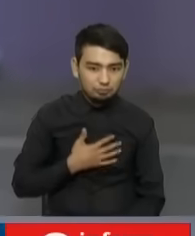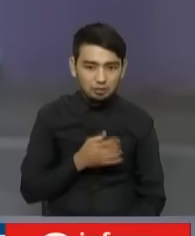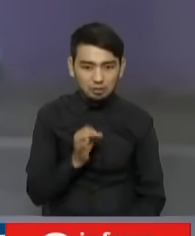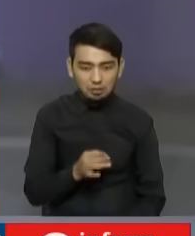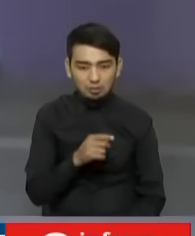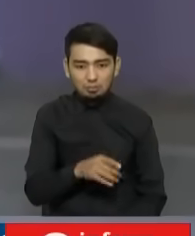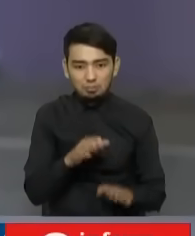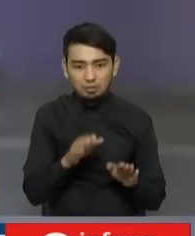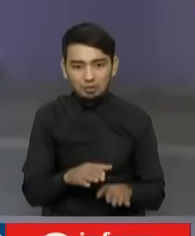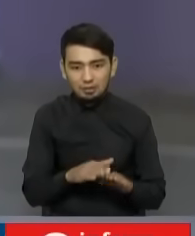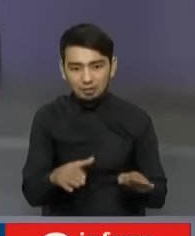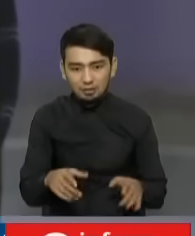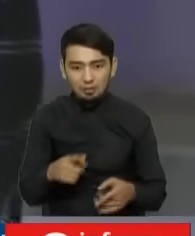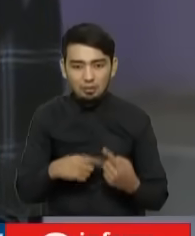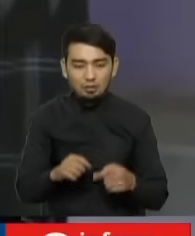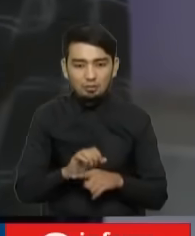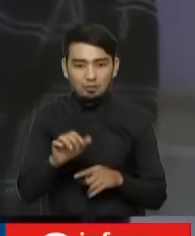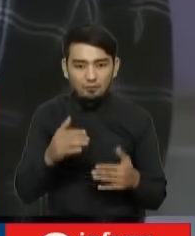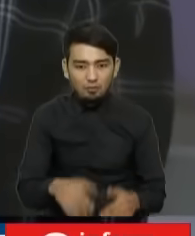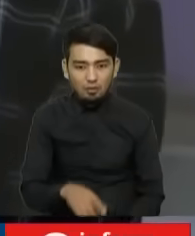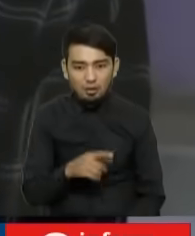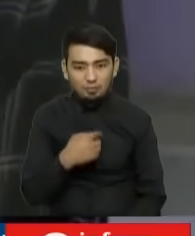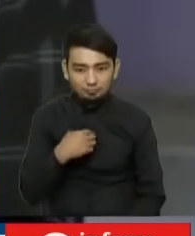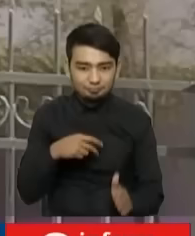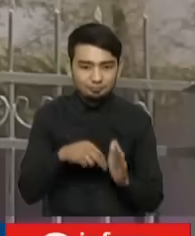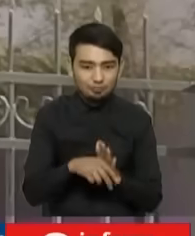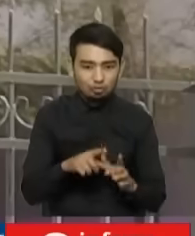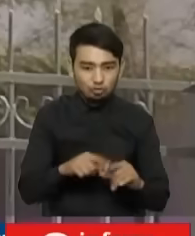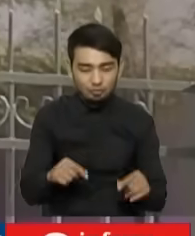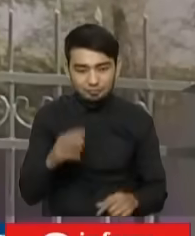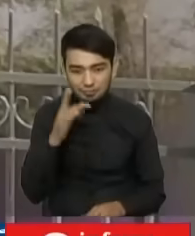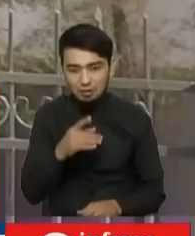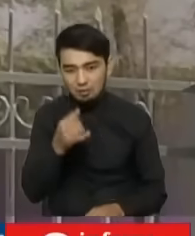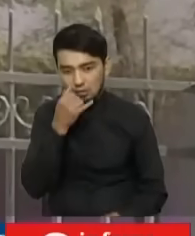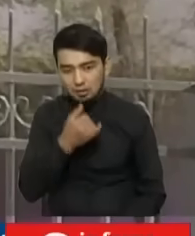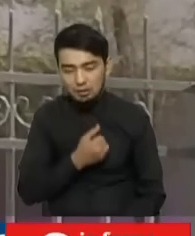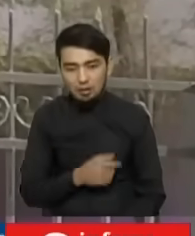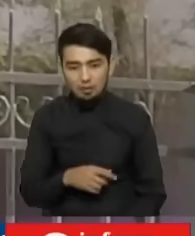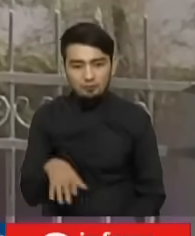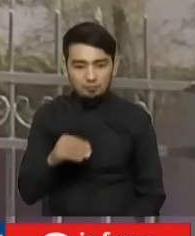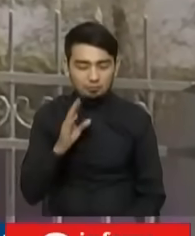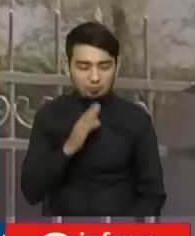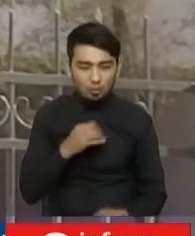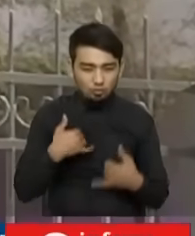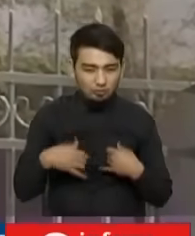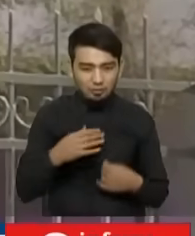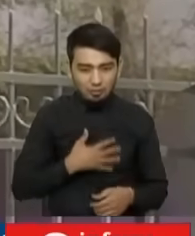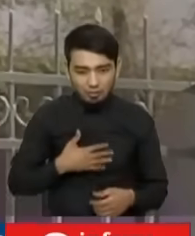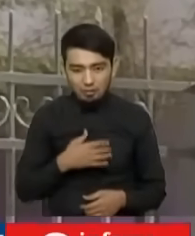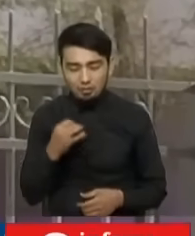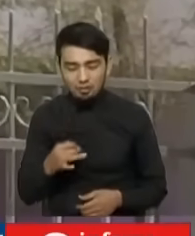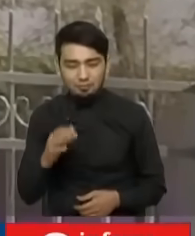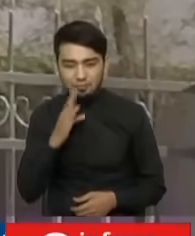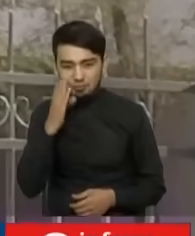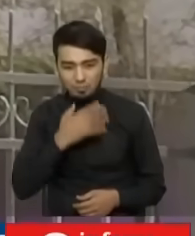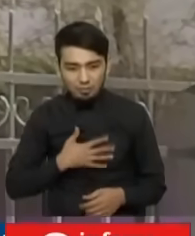уже балдарды қайтар жіберді. Мына есікті ашпай жатыр мектеп. Мұғалімдерді дүр сілкіндіріп, ата-аналарды алаңдатқан жағдай